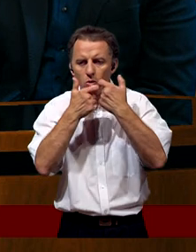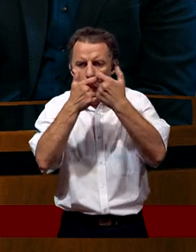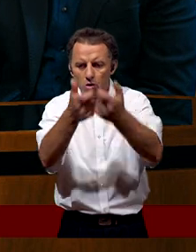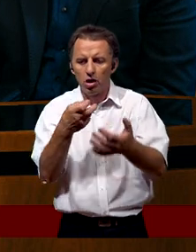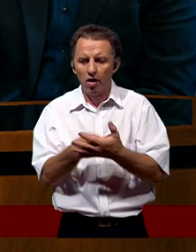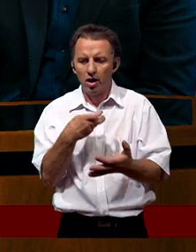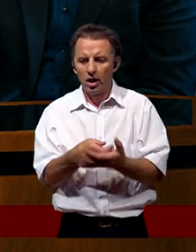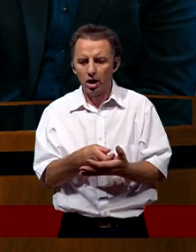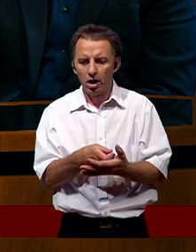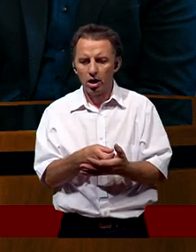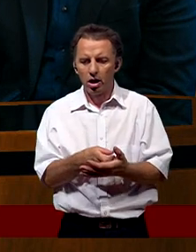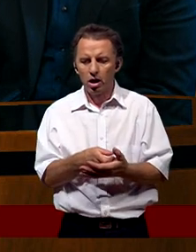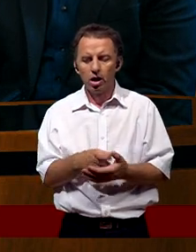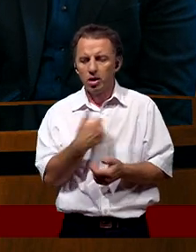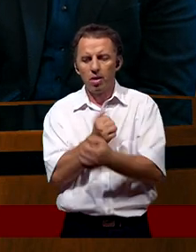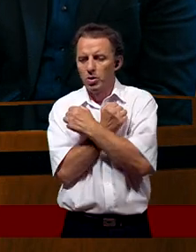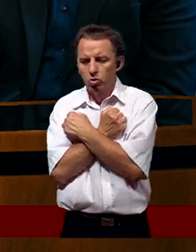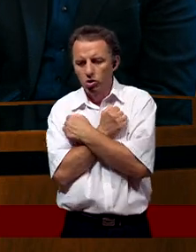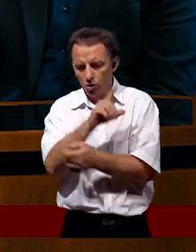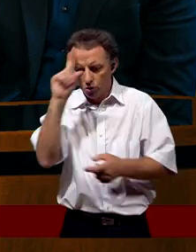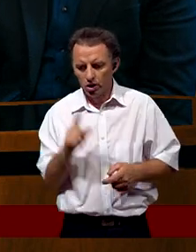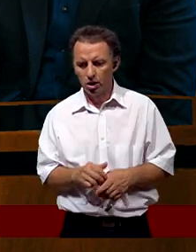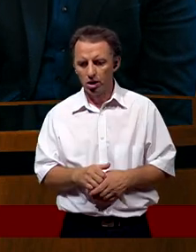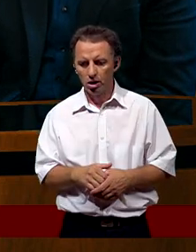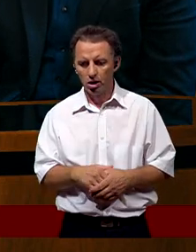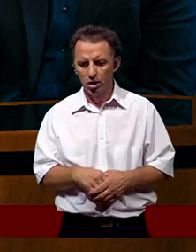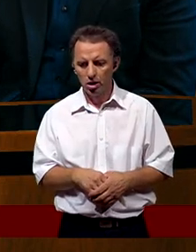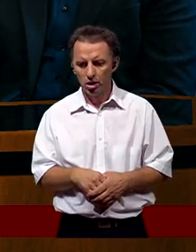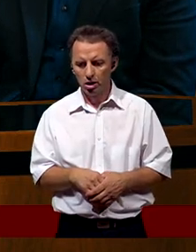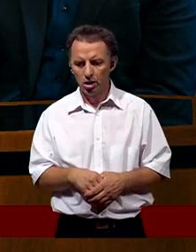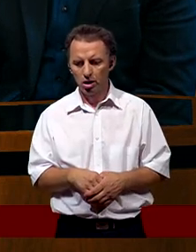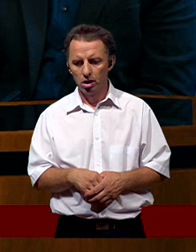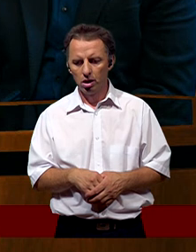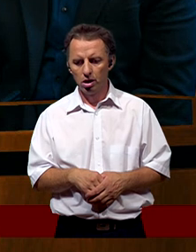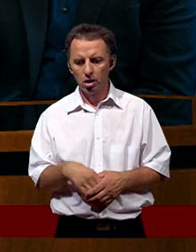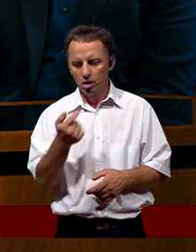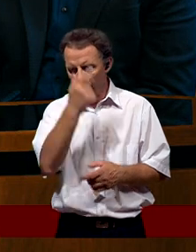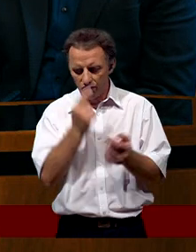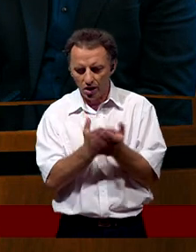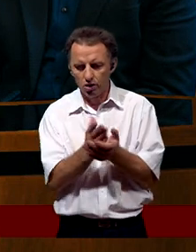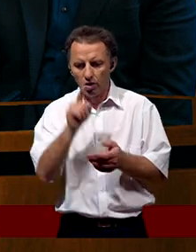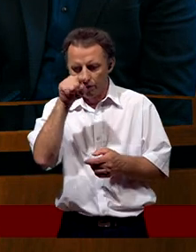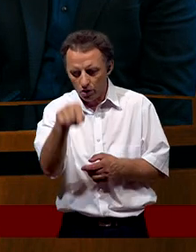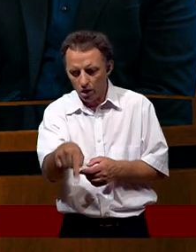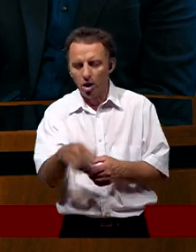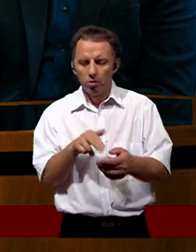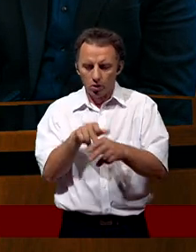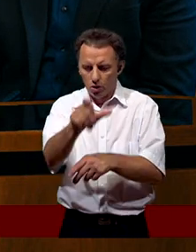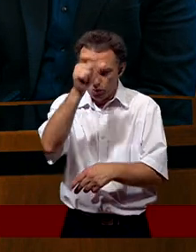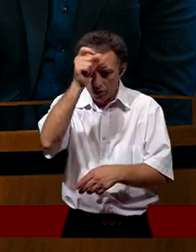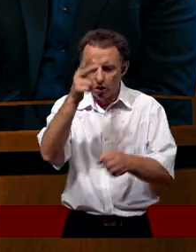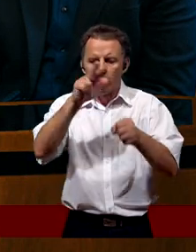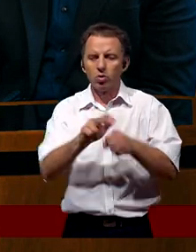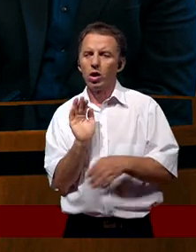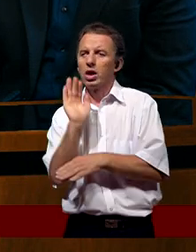można głosić Ewangelię, nie miłując ludzi? No. I nie wierząc w to, jeżeli podchodzimy do